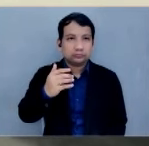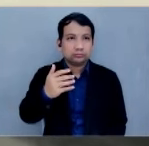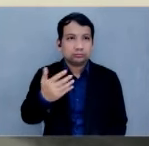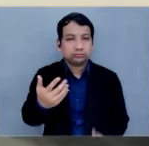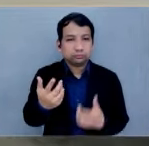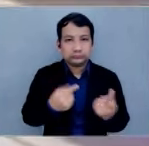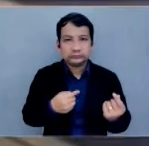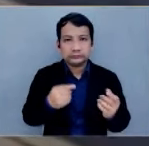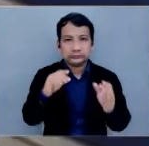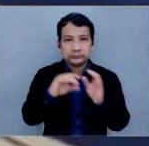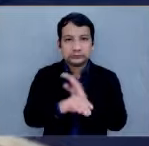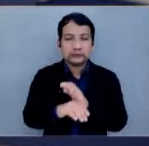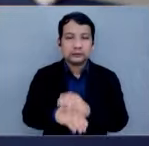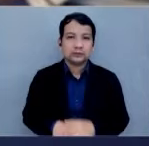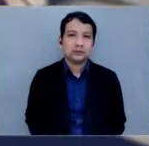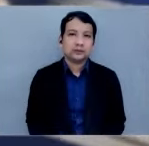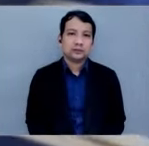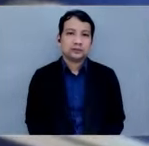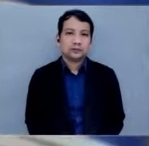krimen.